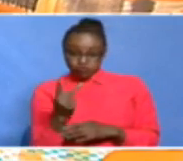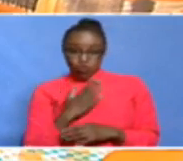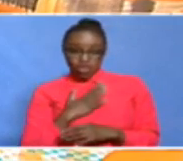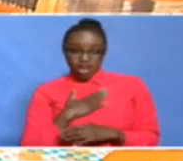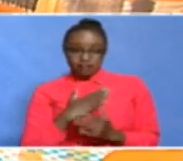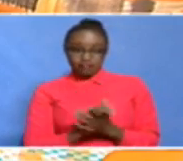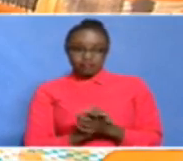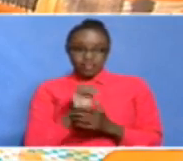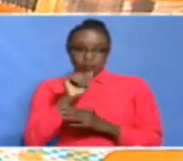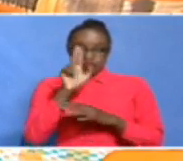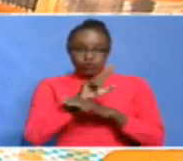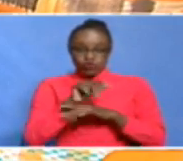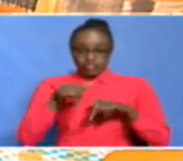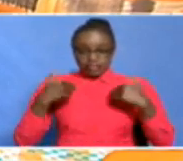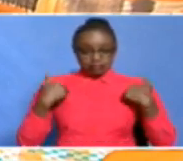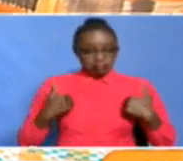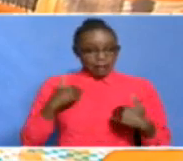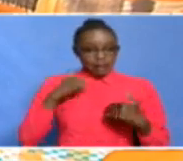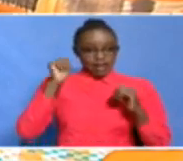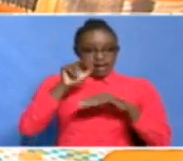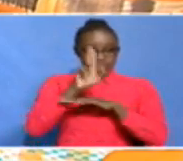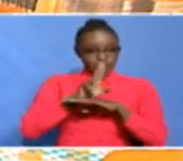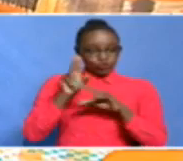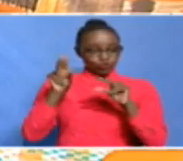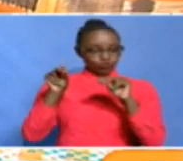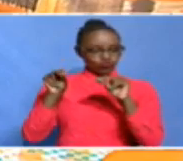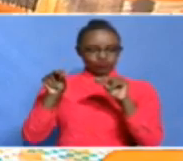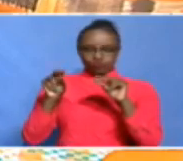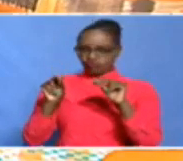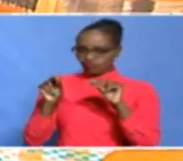Lakini msemo unaweza tumika pia upande wangu kwa